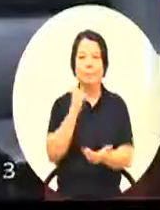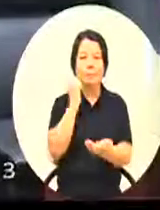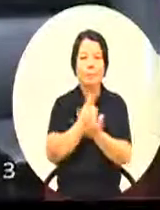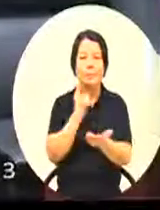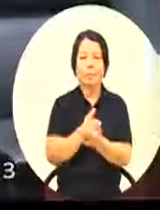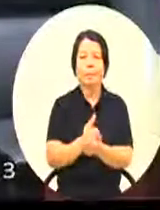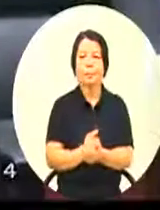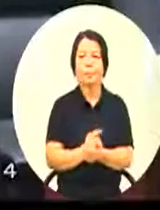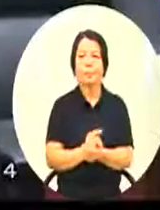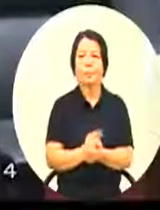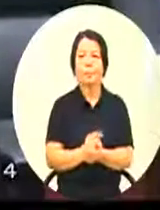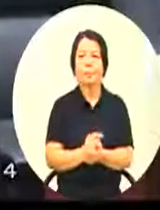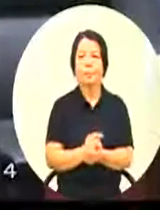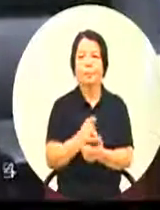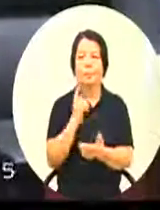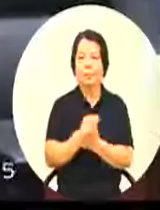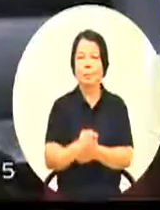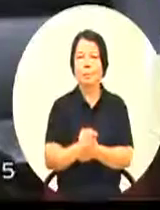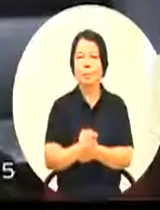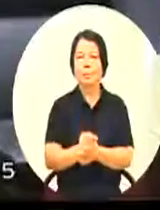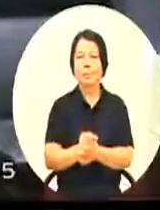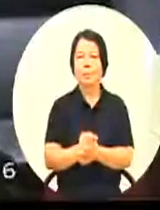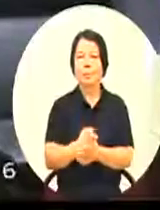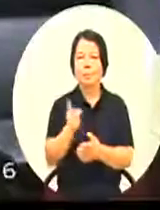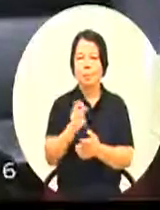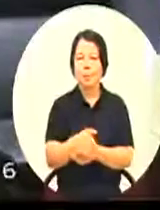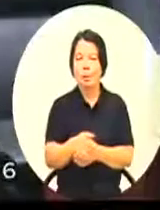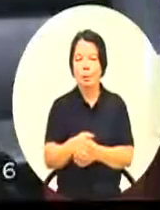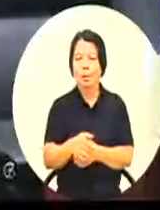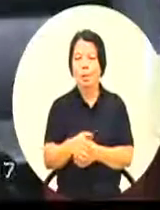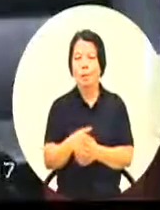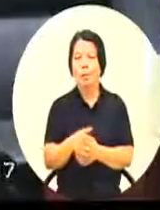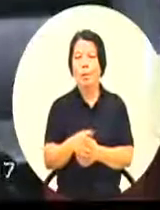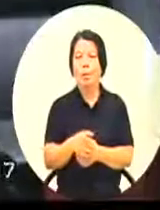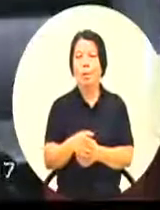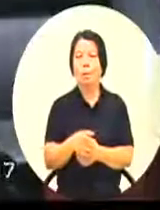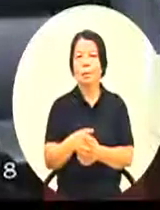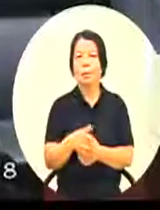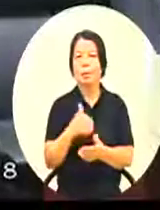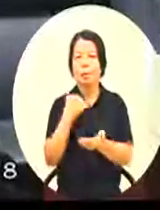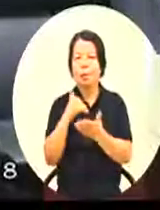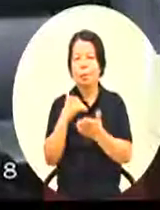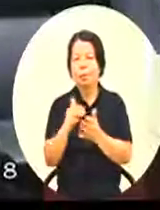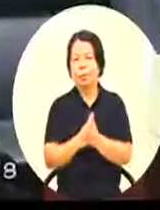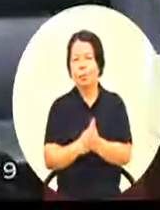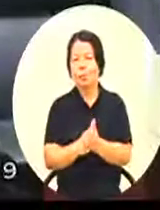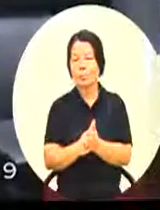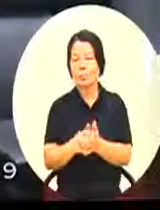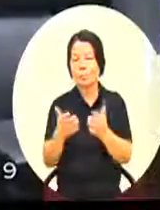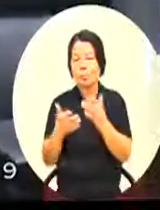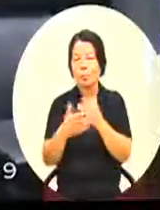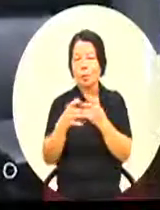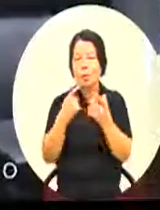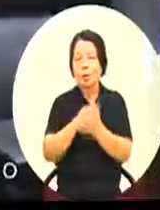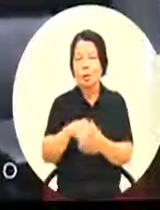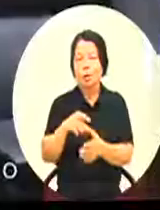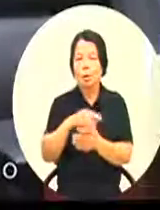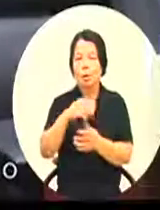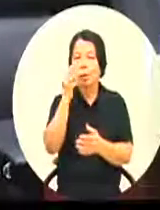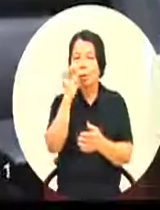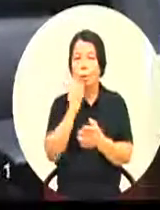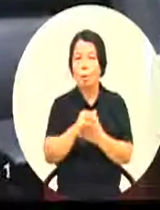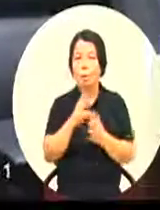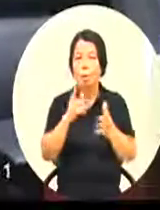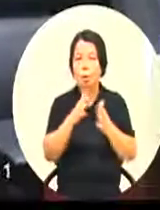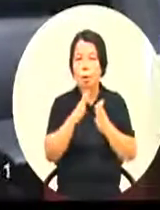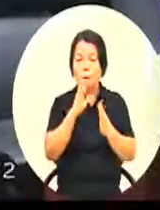会把葱买成蒜啊、可是葱买成蒜，你们应该会说啊，这个应该是买一次错就第二次就会错。